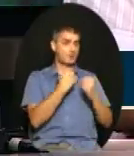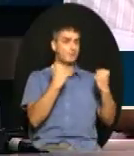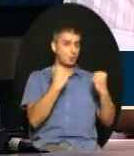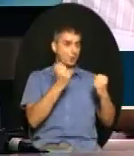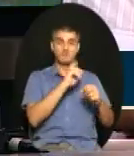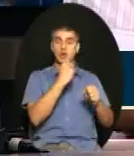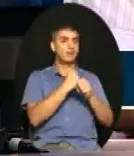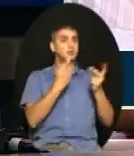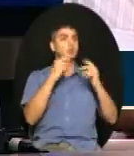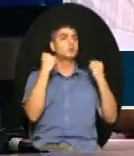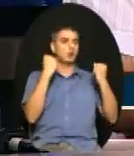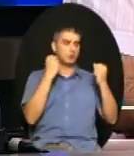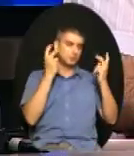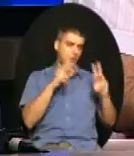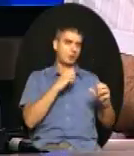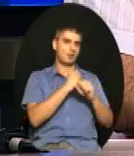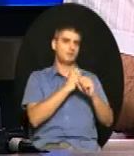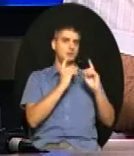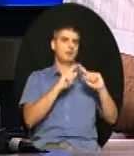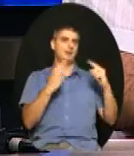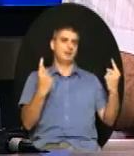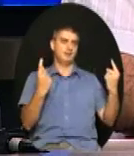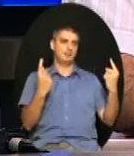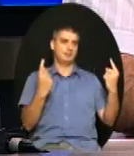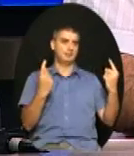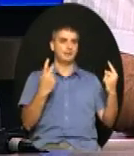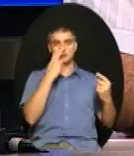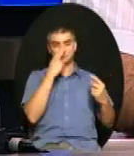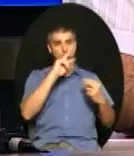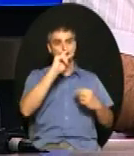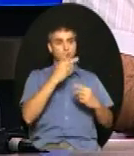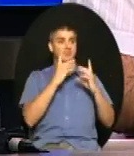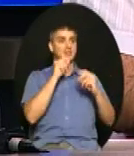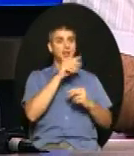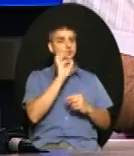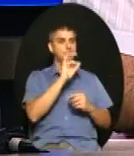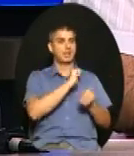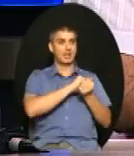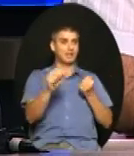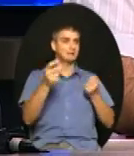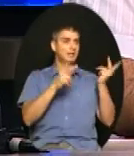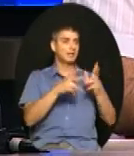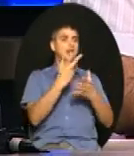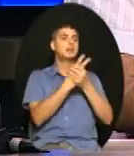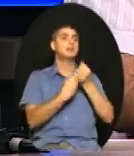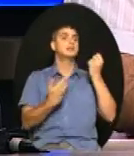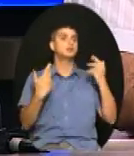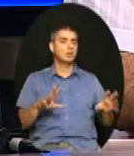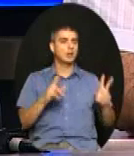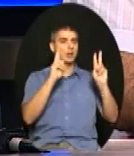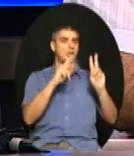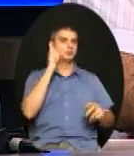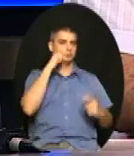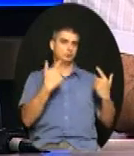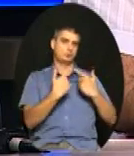בכוח ולא עובד ביותר כוח, יכול לעבוד בדרך אחרת. ניסו עוד פעם את הדרך הזו של ההרס והרג, היא נכשלה. זה לעצור את